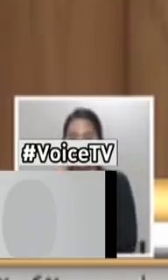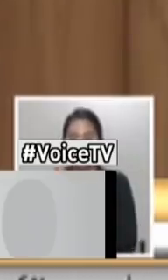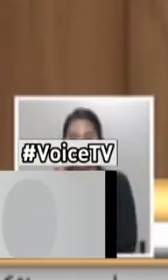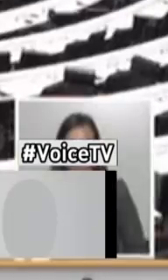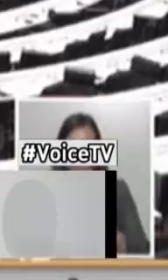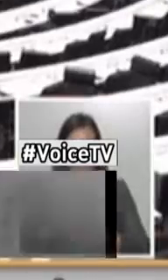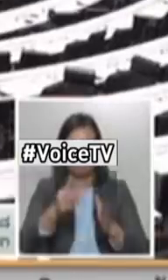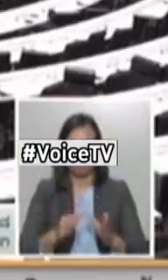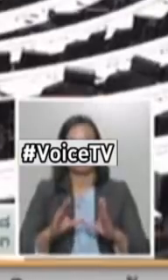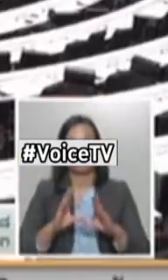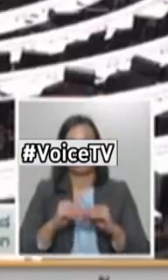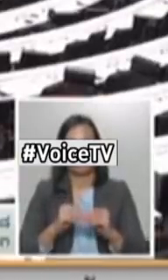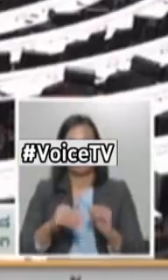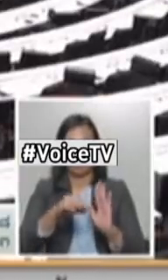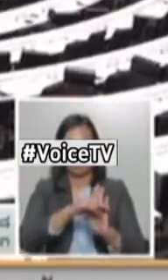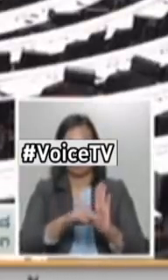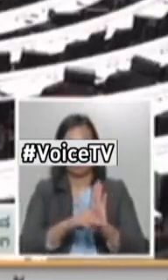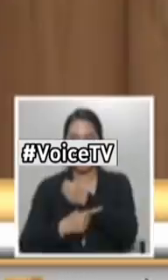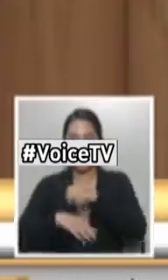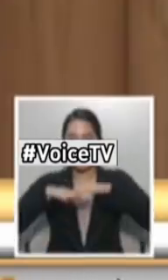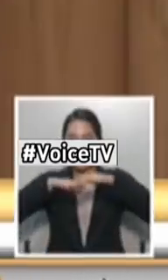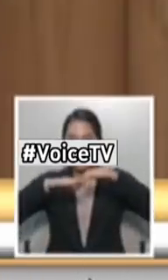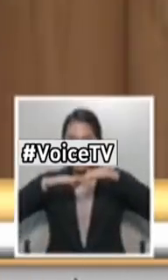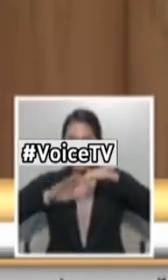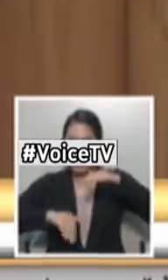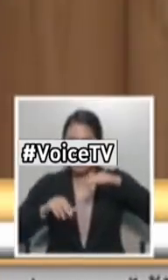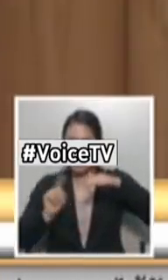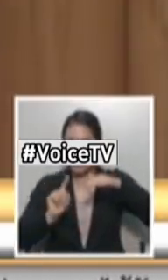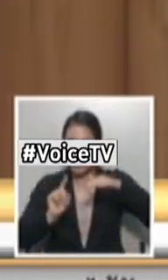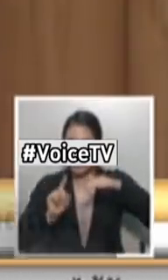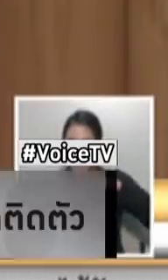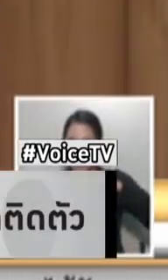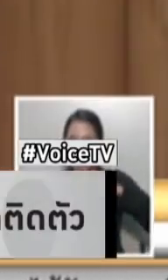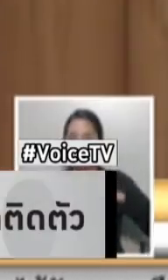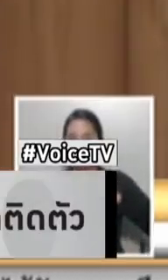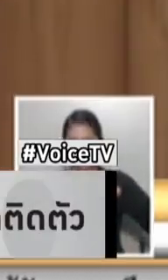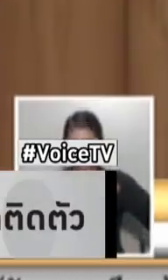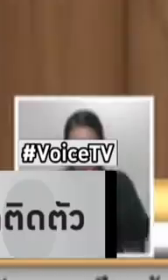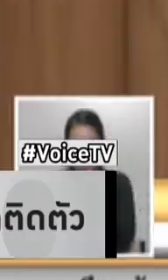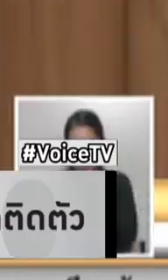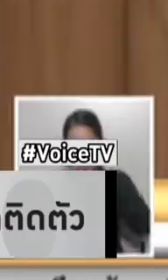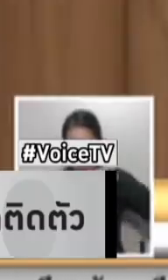โทษต่ำสุดในปริมาณเล็กน้อยนี่คือ10ปี